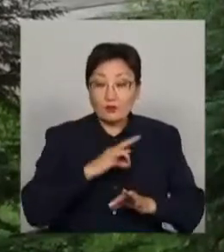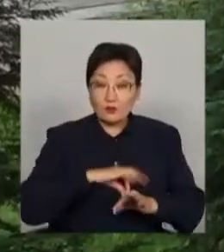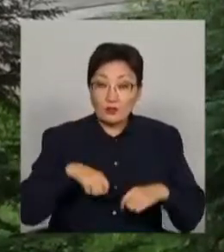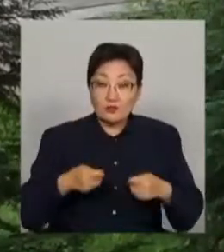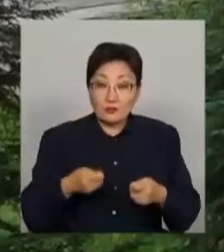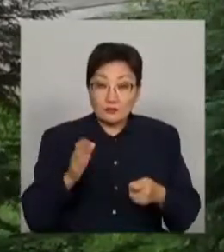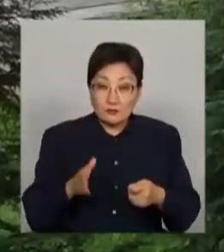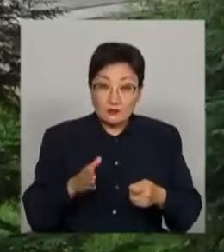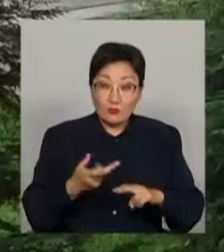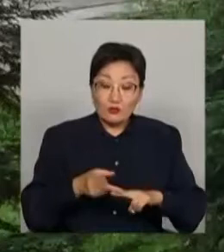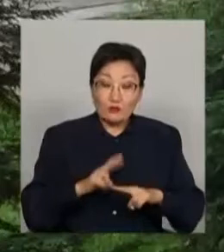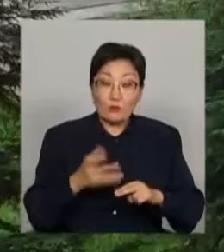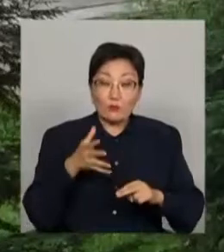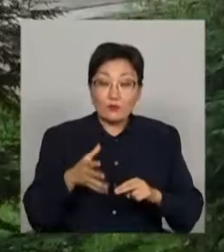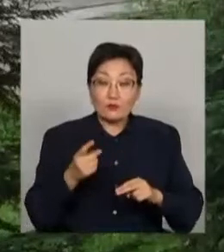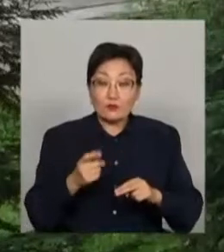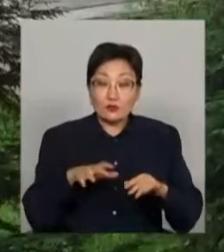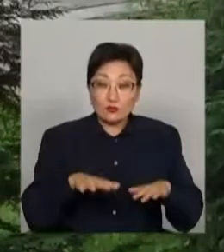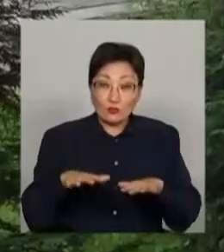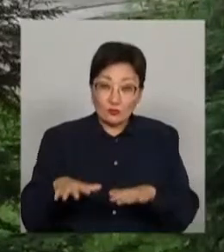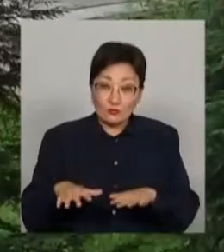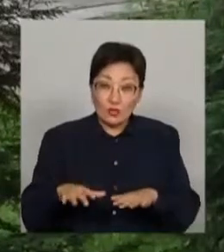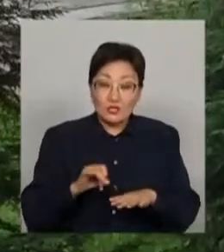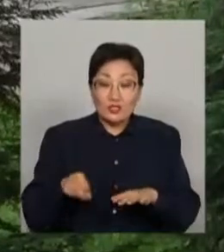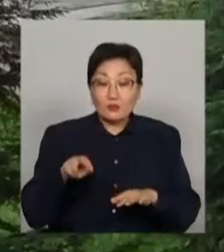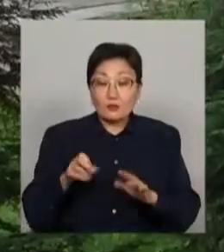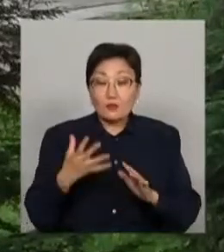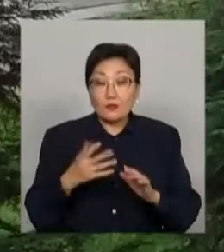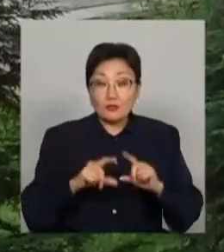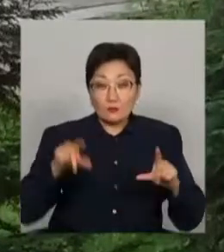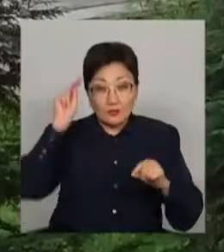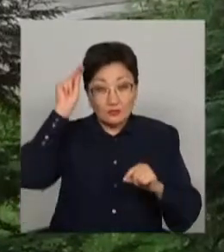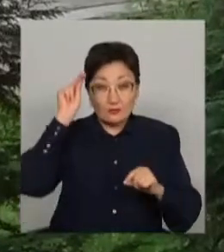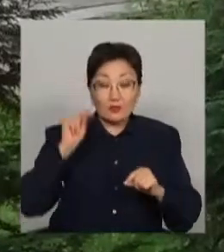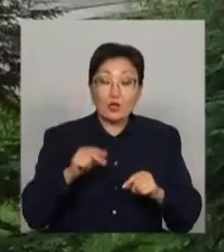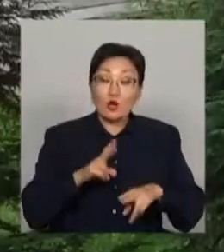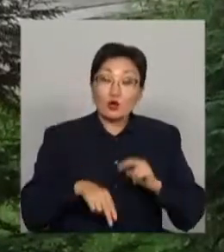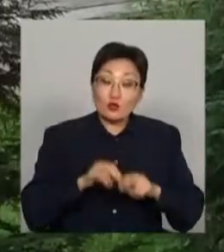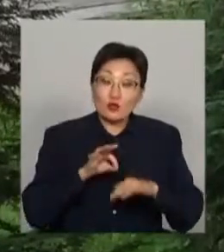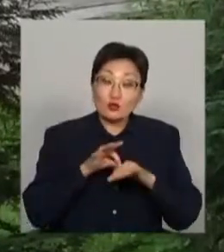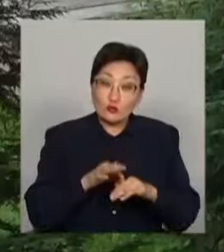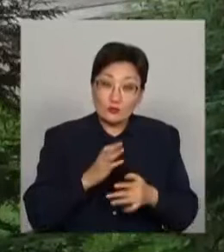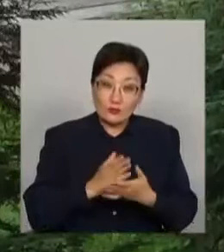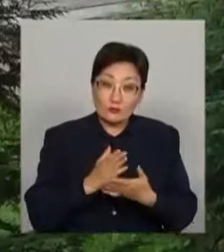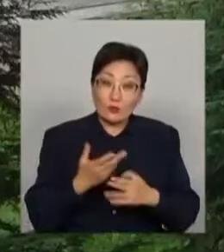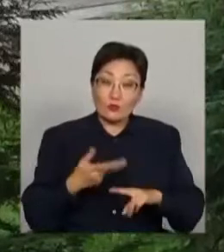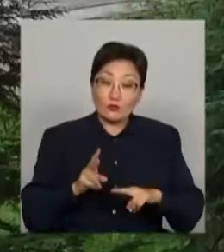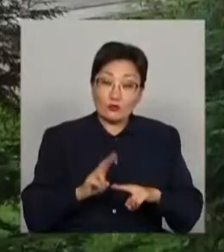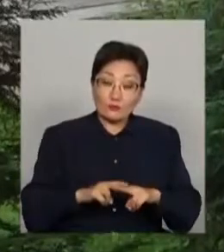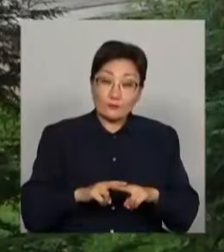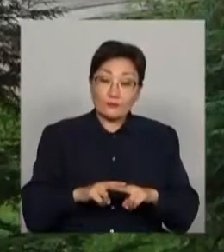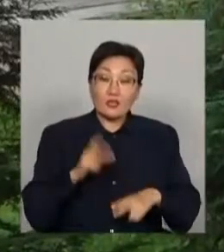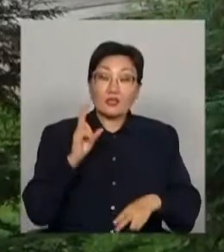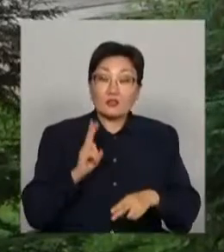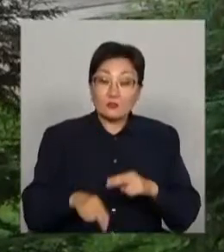беріледі. Ол дегеніміз 5100 орындық. Және де 5 мектептің құрылыстары жүріп жатыр. Ол